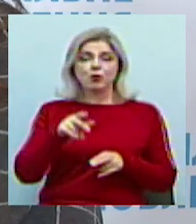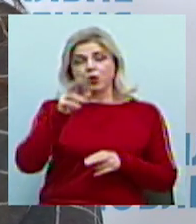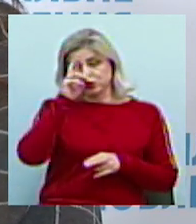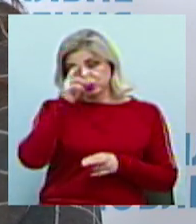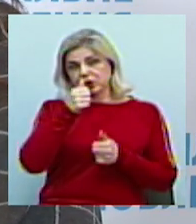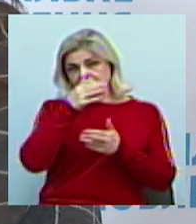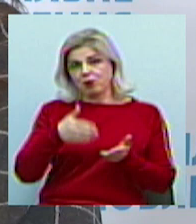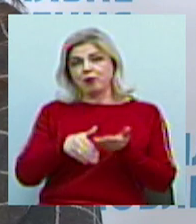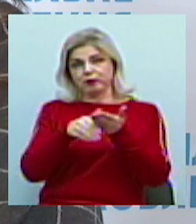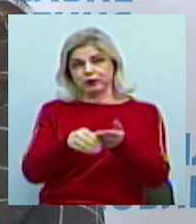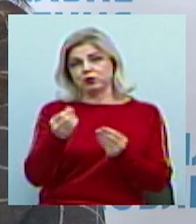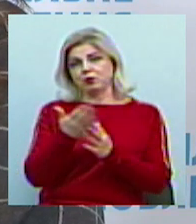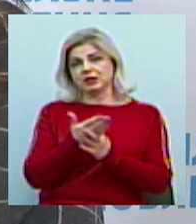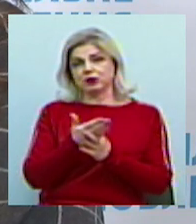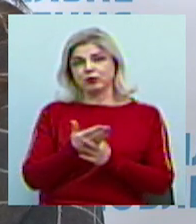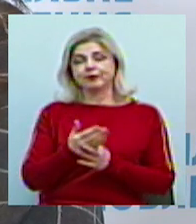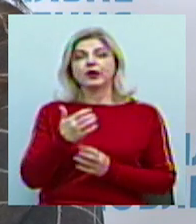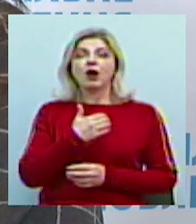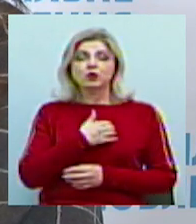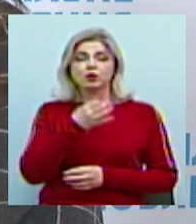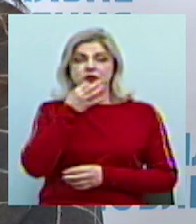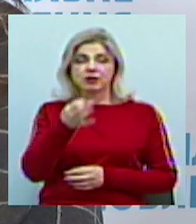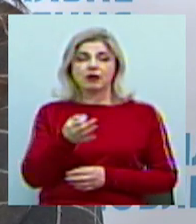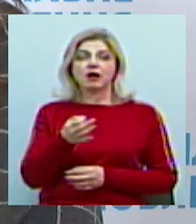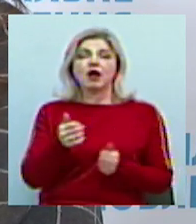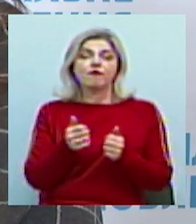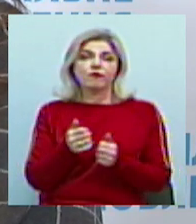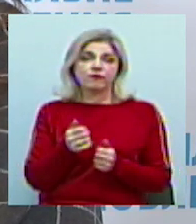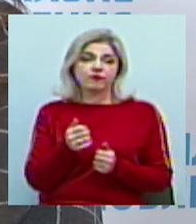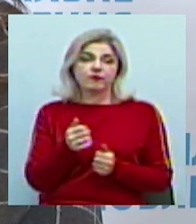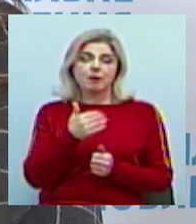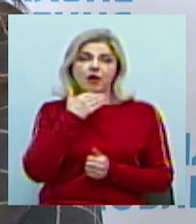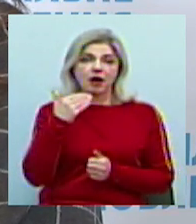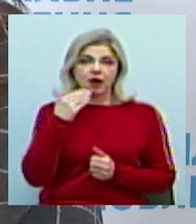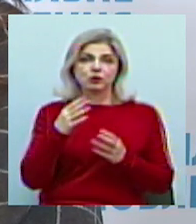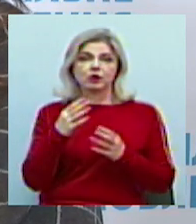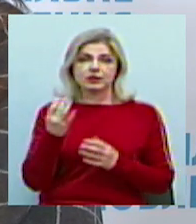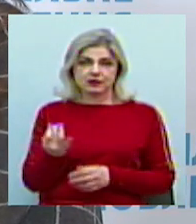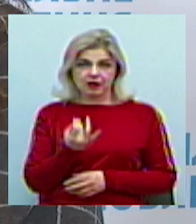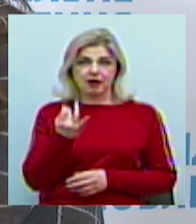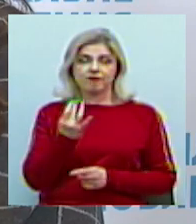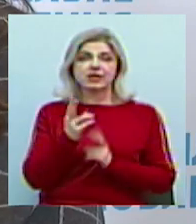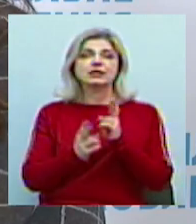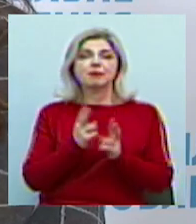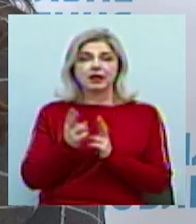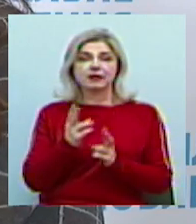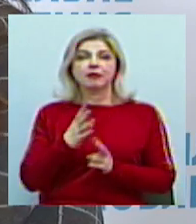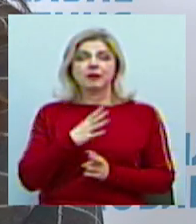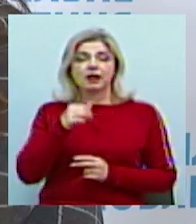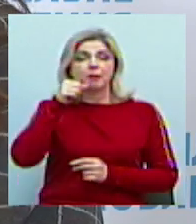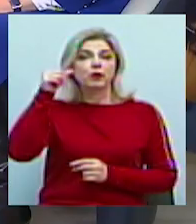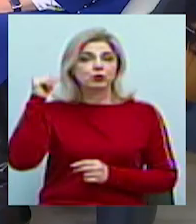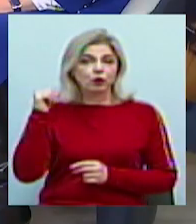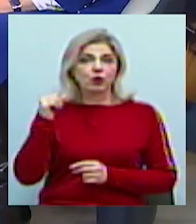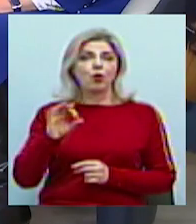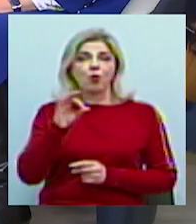призначати субсидію. Хочу сказати, що поряд цим багато цікавих змін відбувалося в минулому році щодо